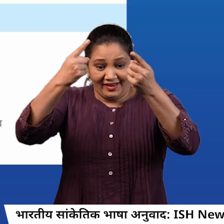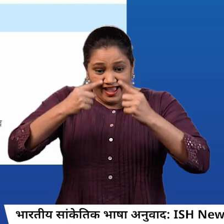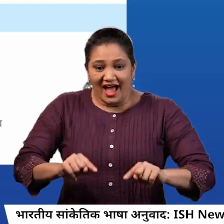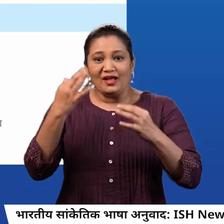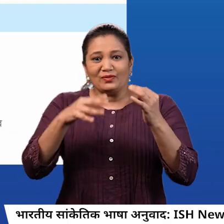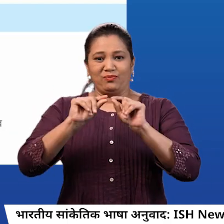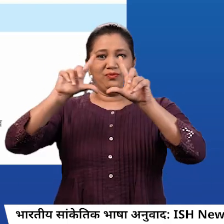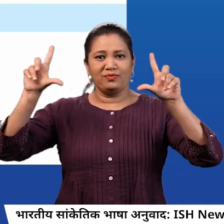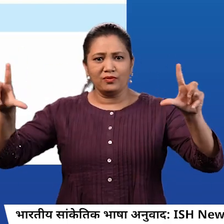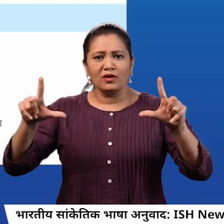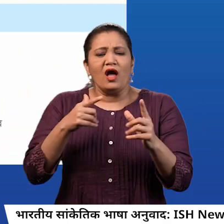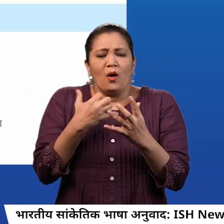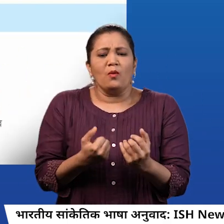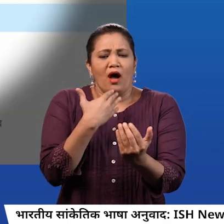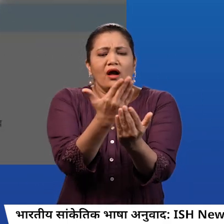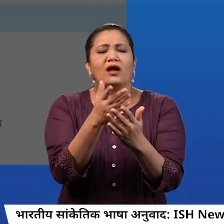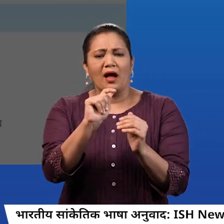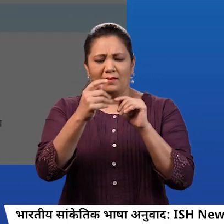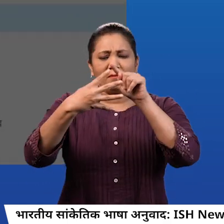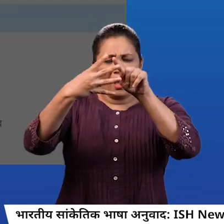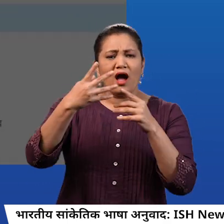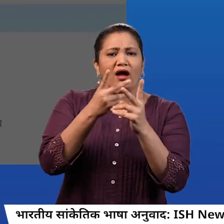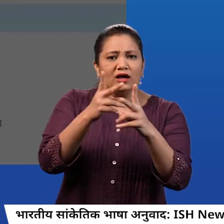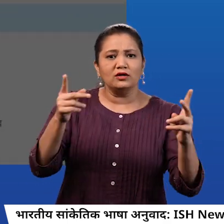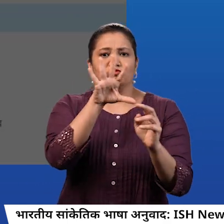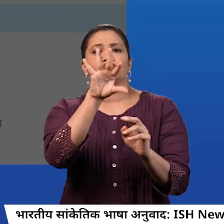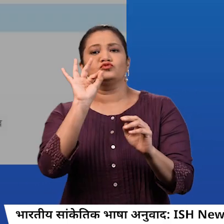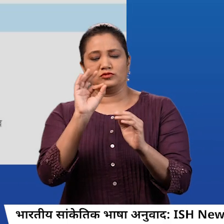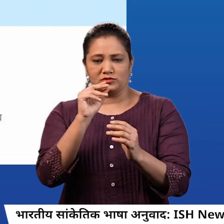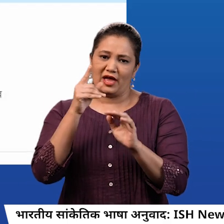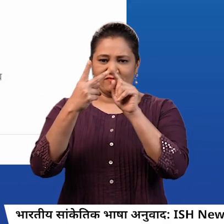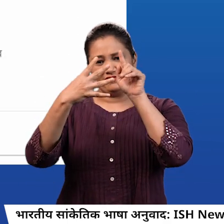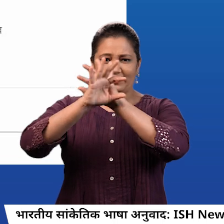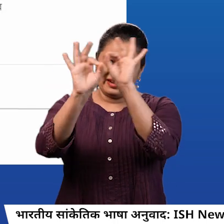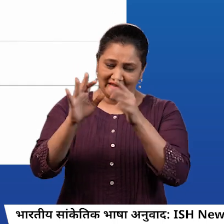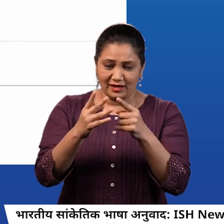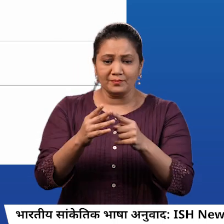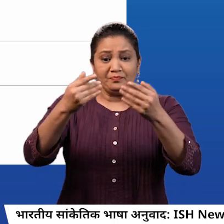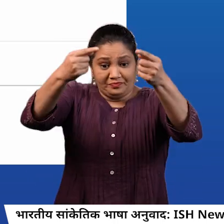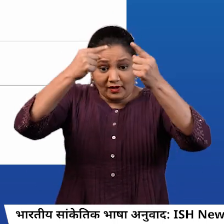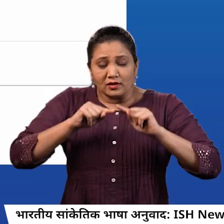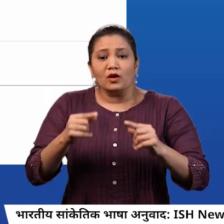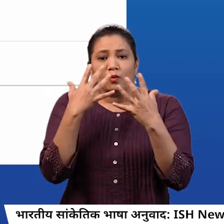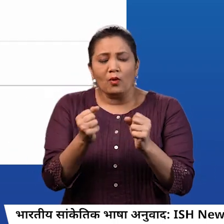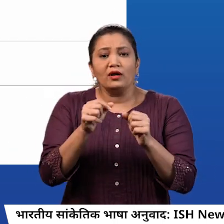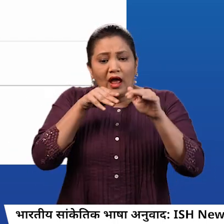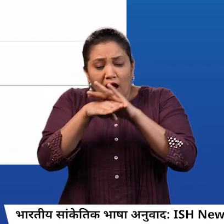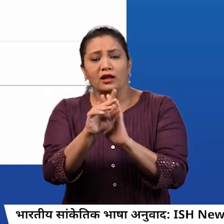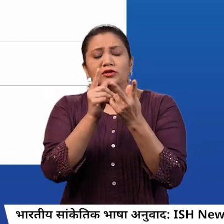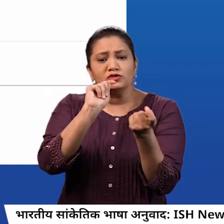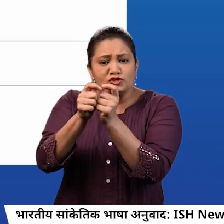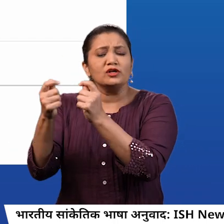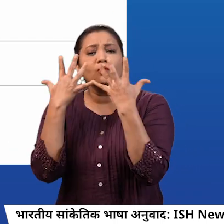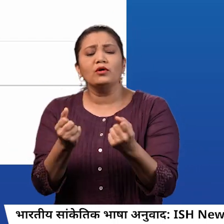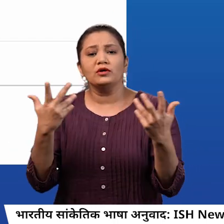आपण हा अर्ज कोणती विनंती करण्यासाठी भरत आहोत तो पर्याय चिन्हांकित केलेला दिसेल आणि त्याखालीच आपल्याला कोणत्या तपशिलांमध्ये दुरुस्त्या करायच्या